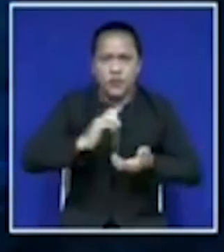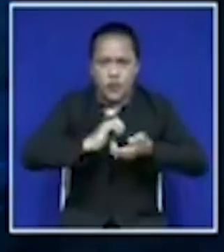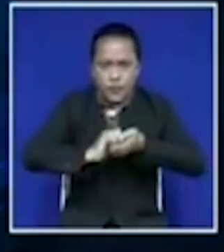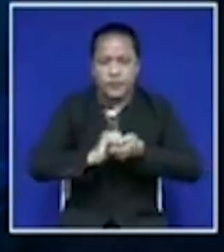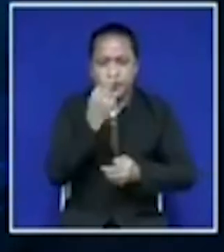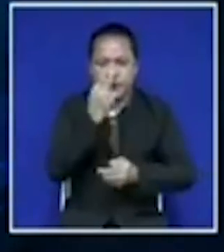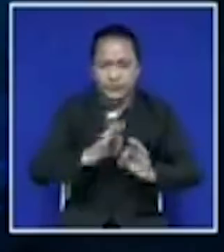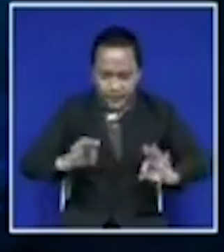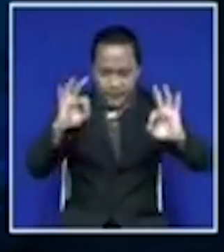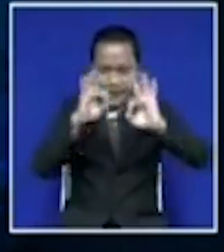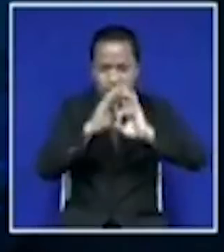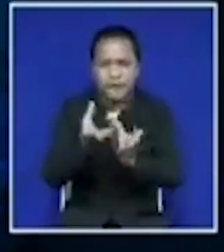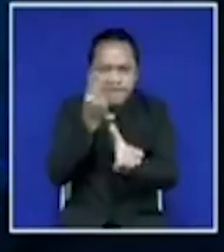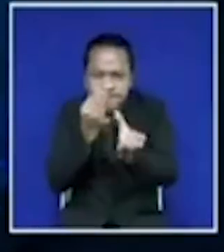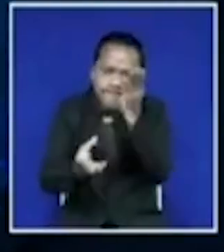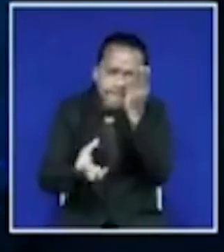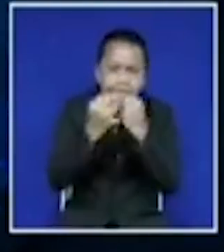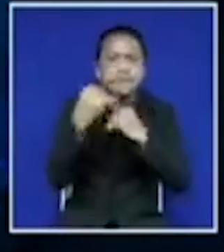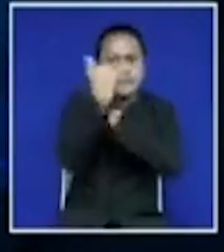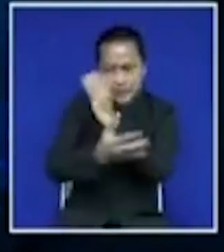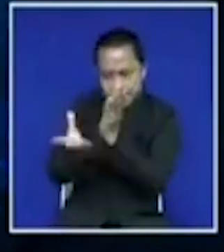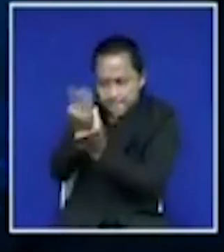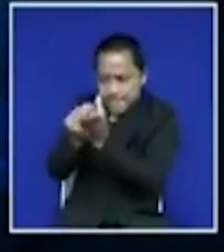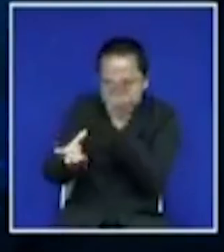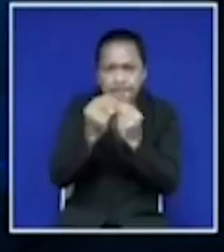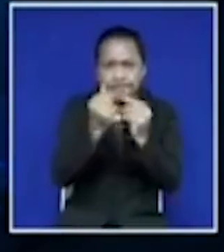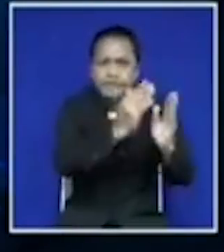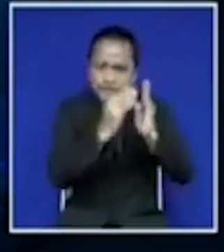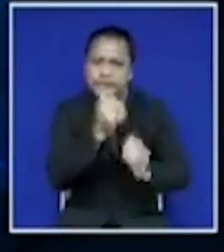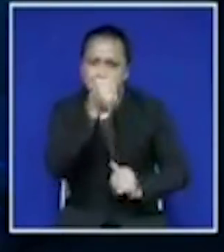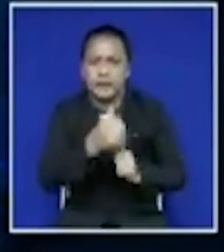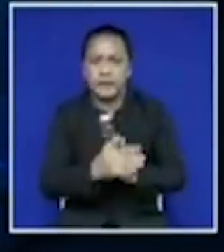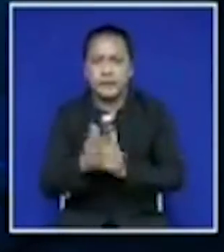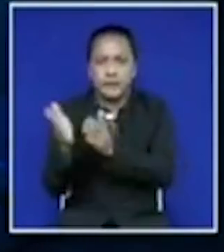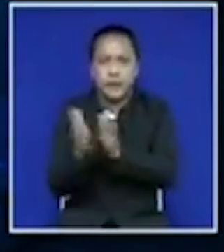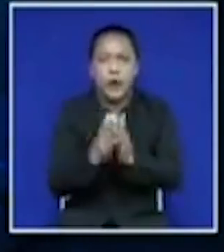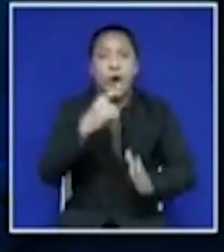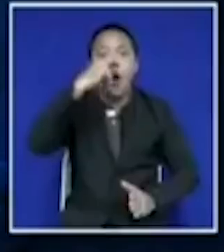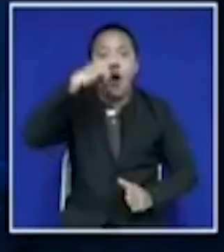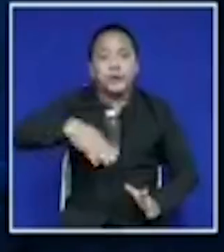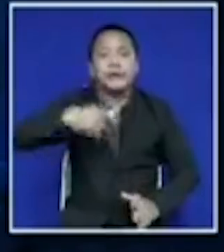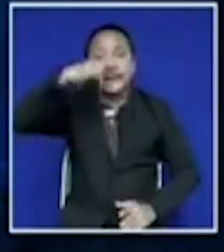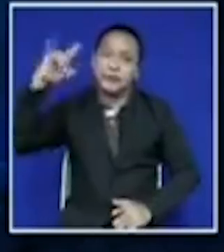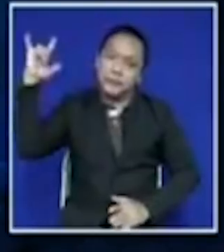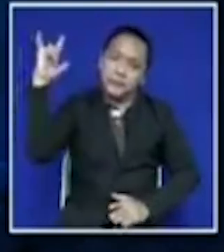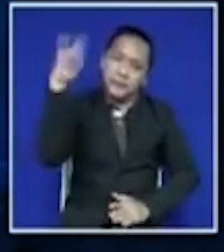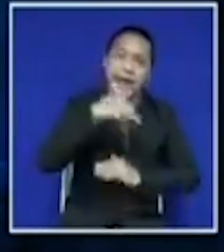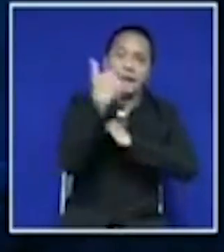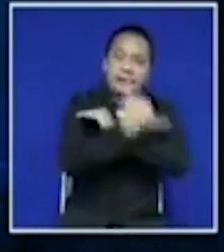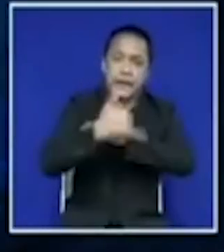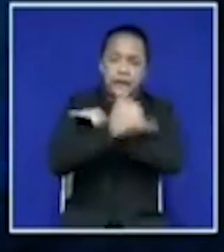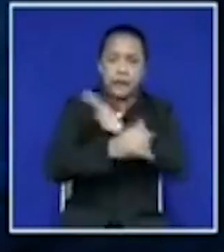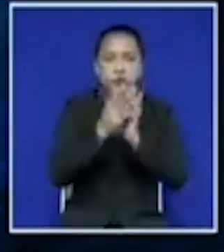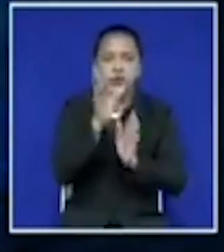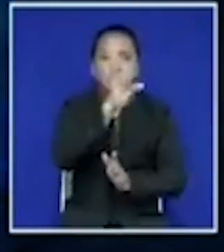นี่คือสิ่งที่เราต้องเรียนรู้จากต่างประเทศนะครับมาดูการนำคนไทยกลับมาจากต่างประเทศนะครับก็